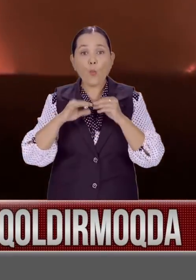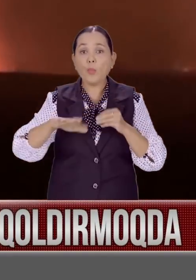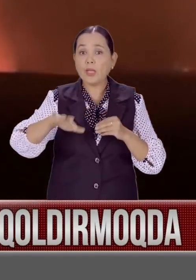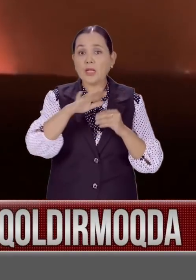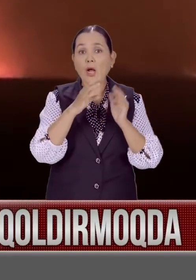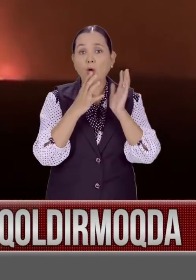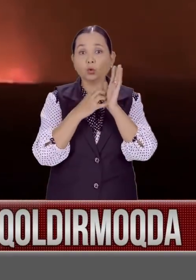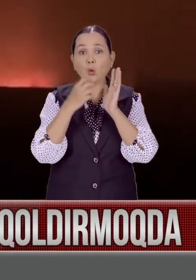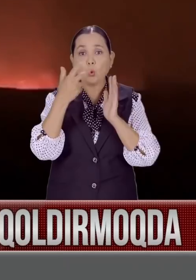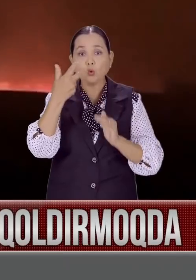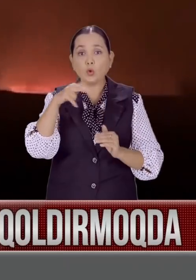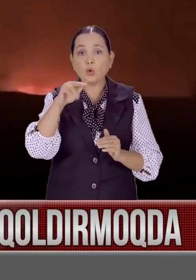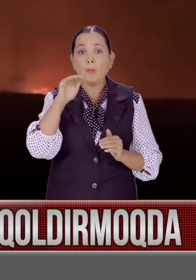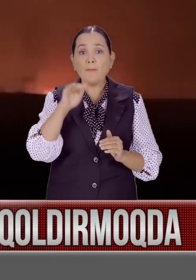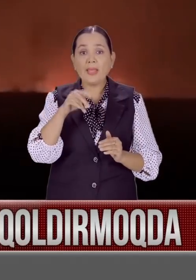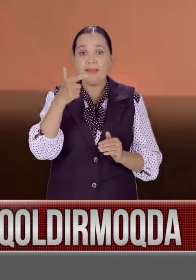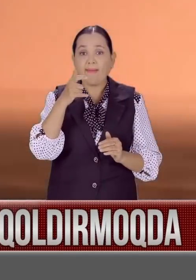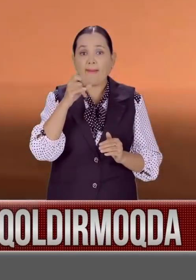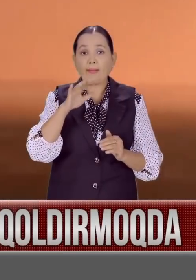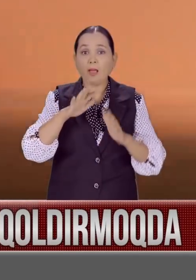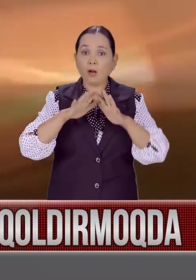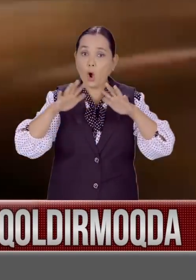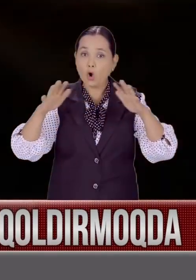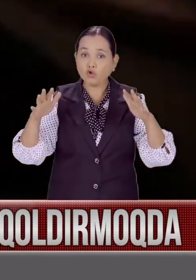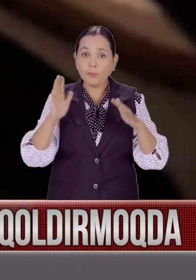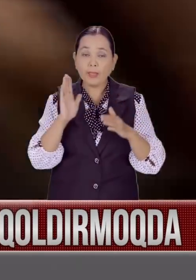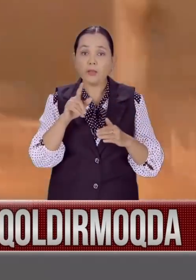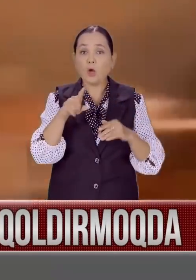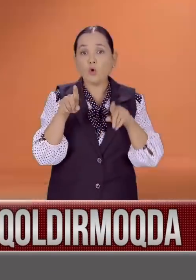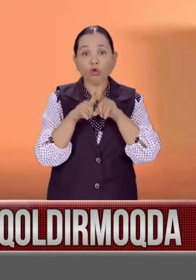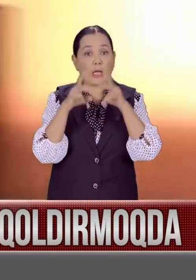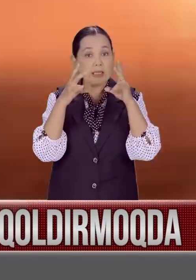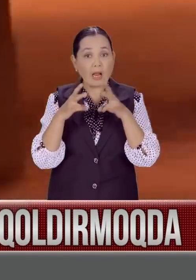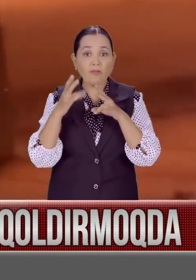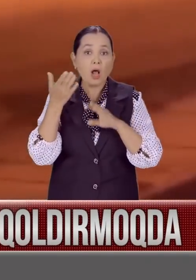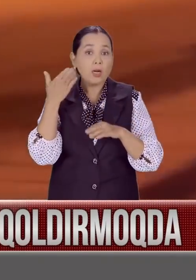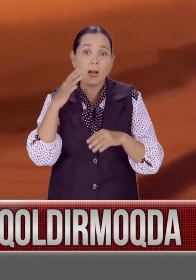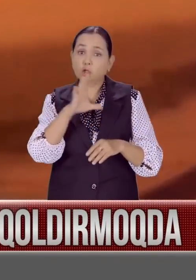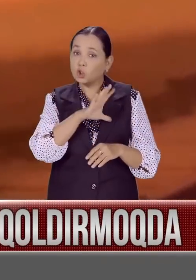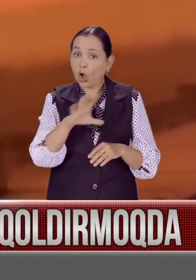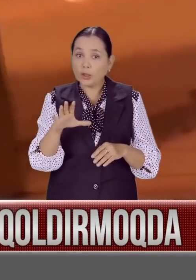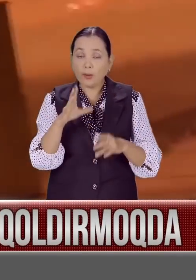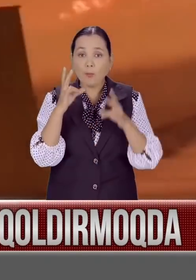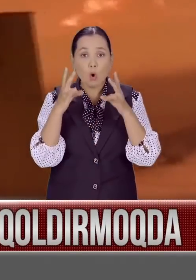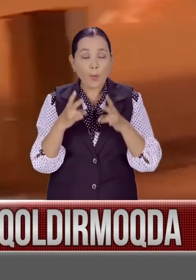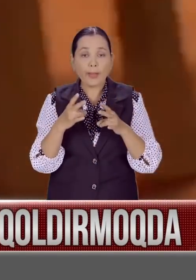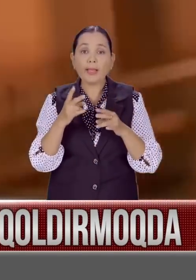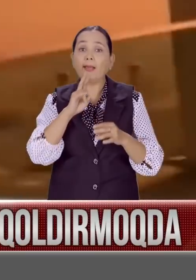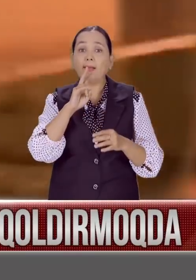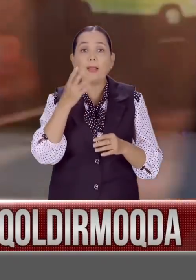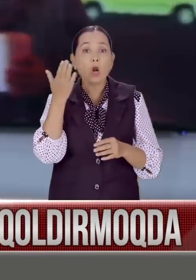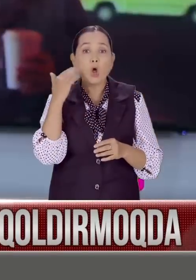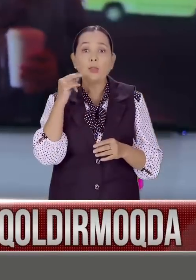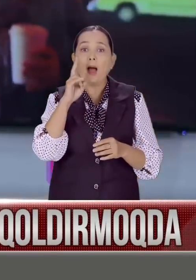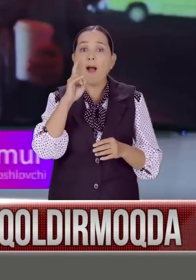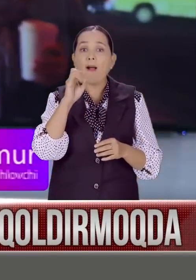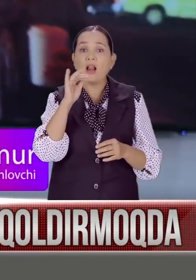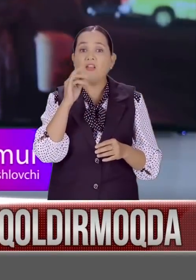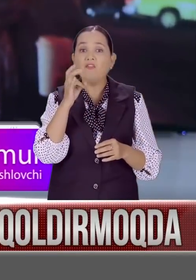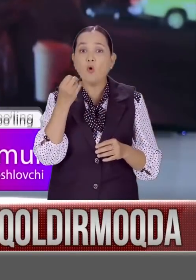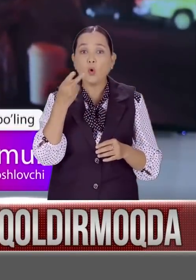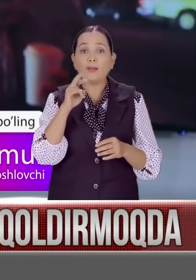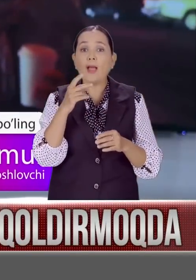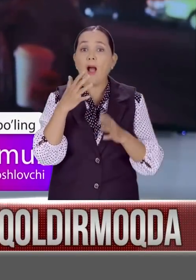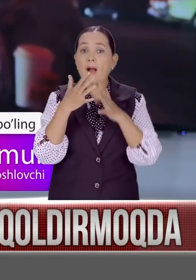maydoni 930 ming gektardan oshib ketgan. Bunday falokat ilgari sodir bo'lmagan. Hattoki 2 yil oldin Kaliforniya